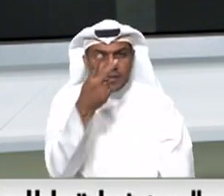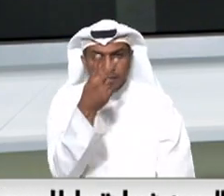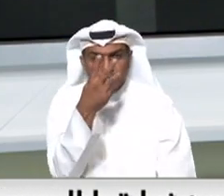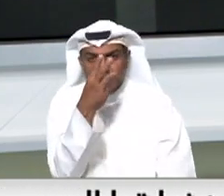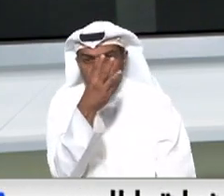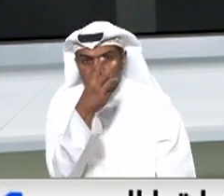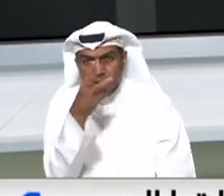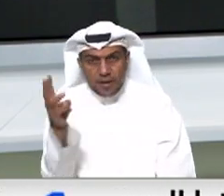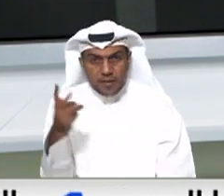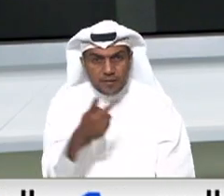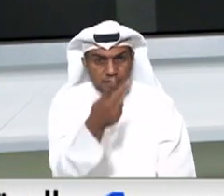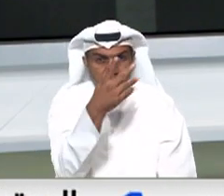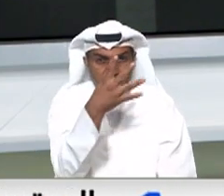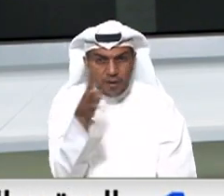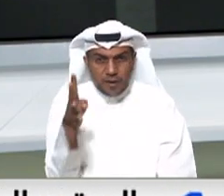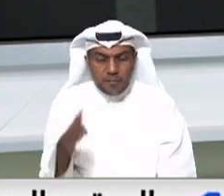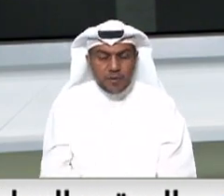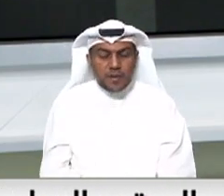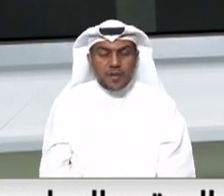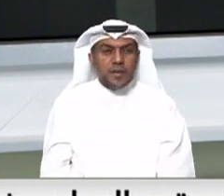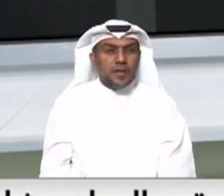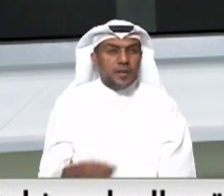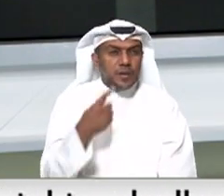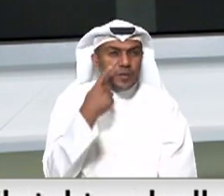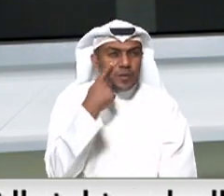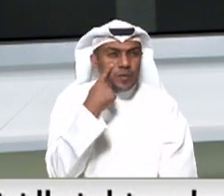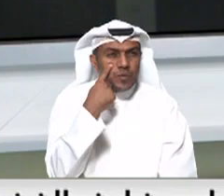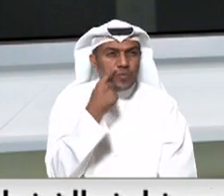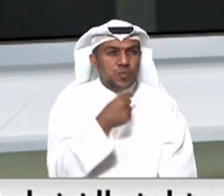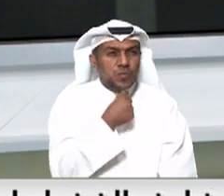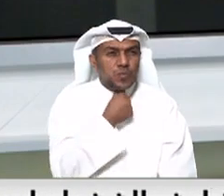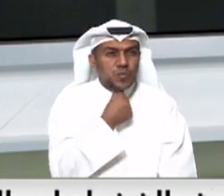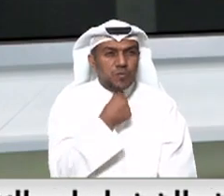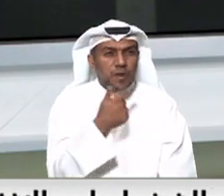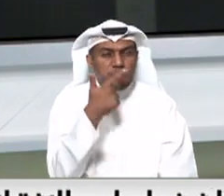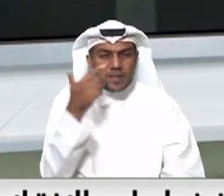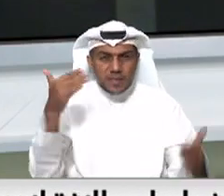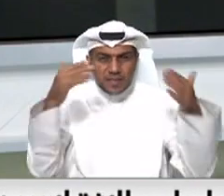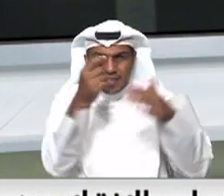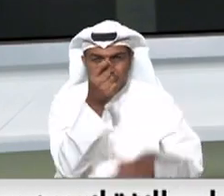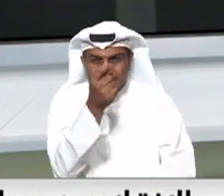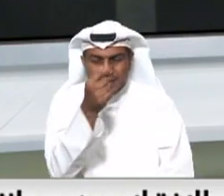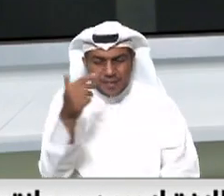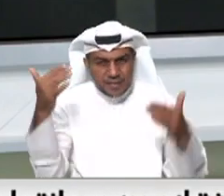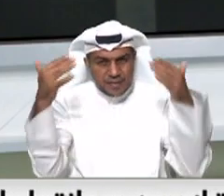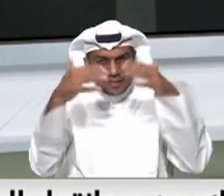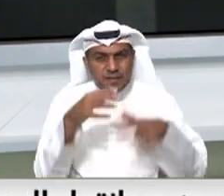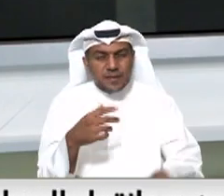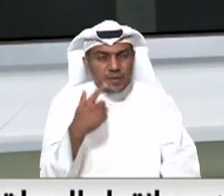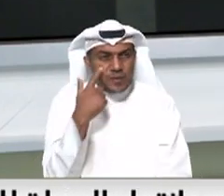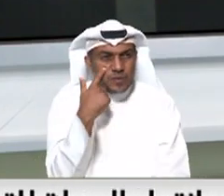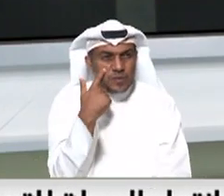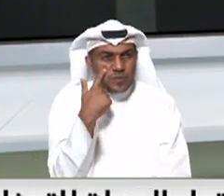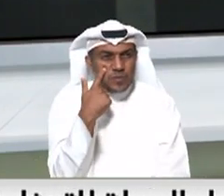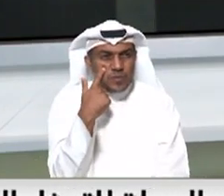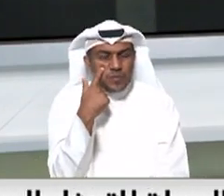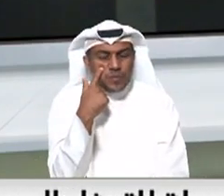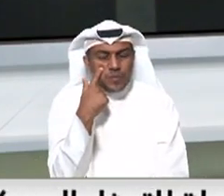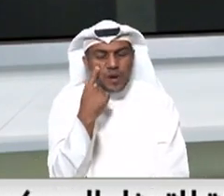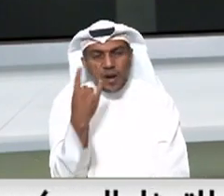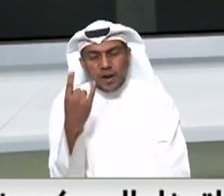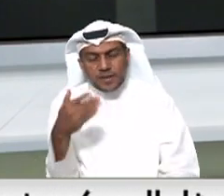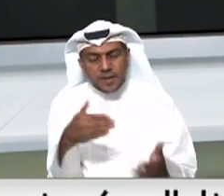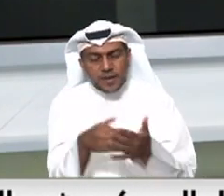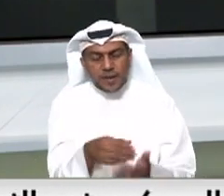33 في يوم الجمعه ايضا عبور للسحب والعظمى 48 والصغرى 35 والهوى الكوس مستمر ويانا وايضا الاحساس بالرطوبه من